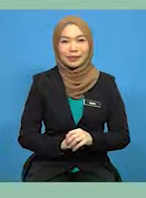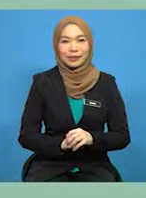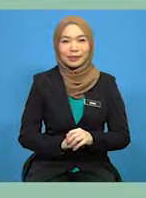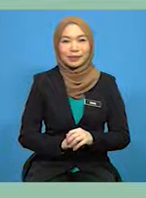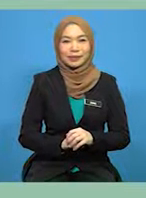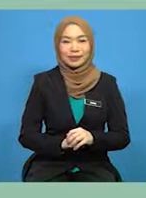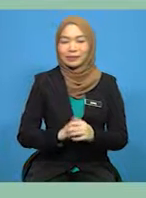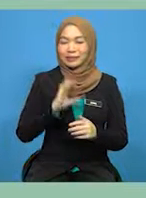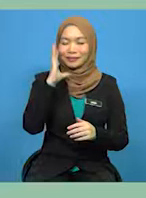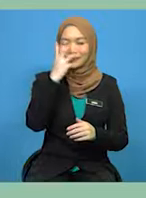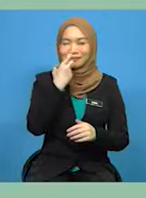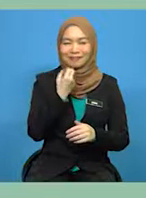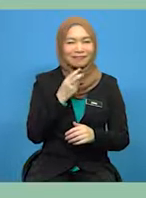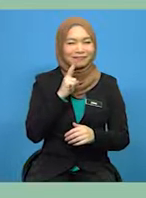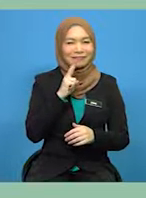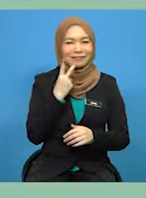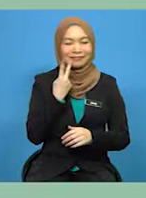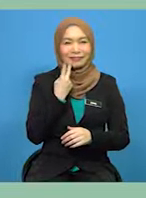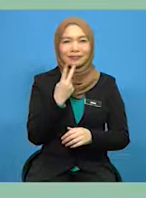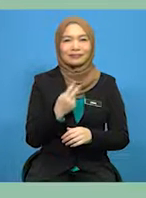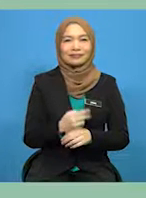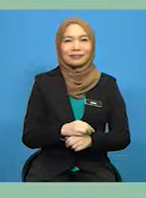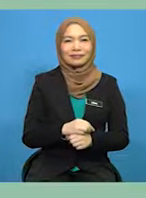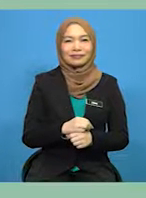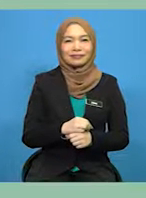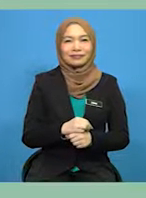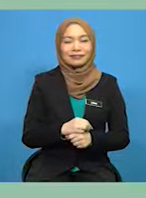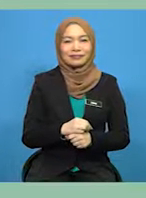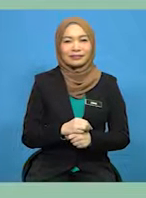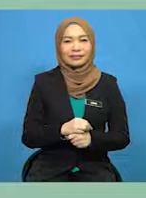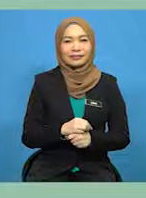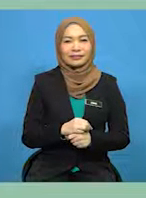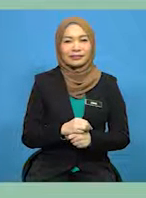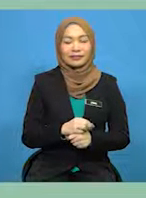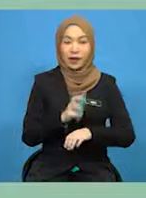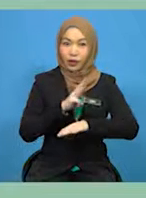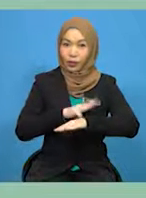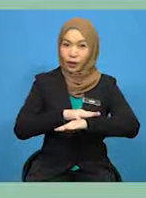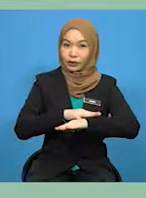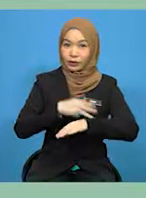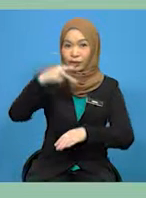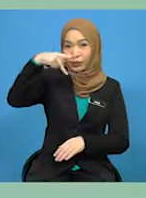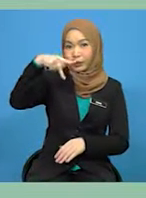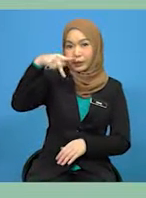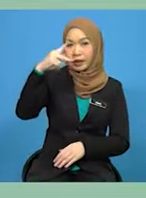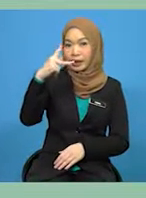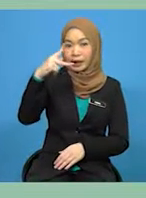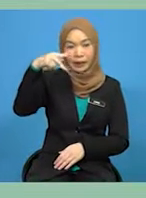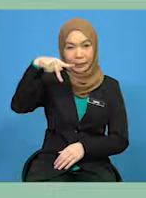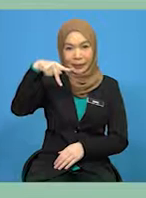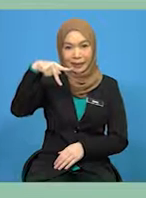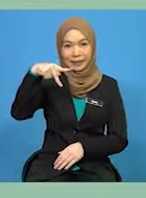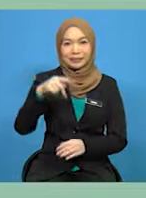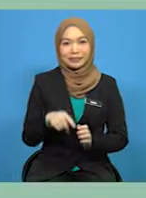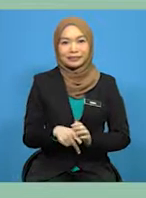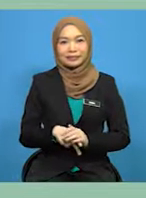Segar dan hijau sayur-sayuran yang ditanam. Ketika tempoh perintah kawalan pergerakan yang